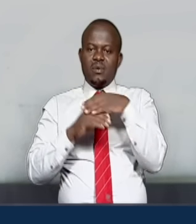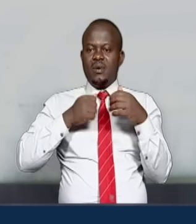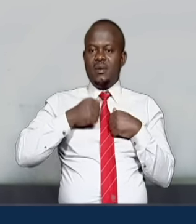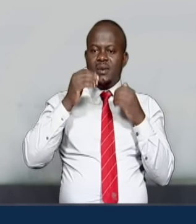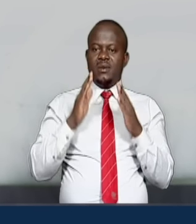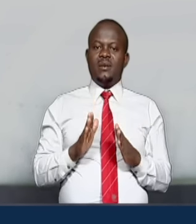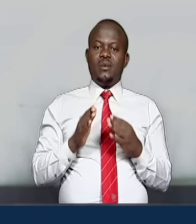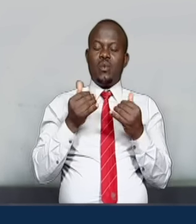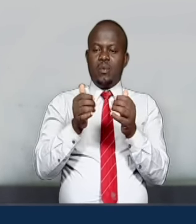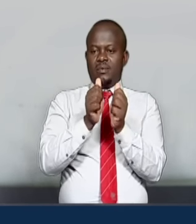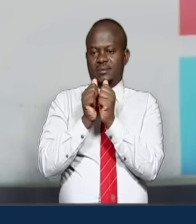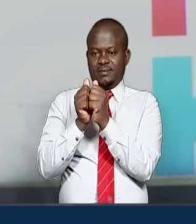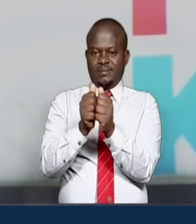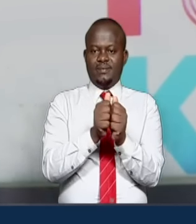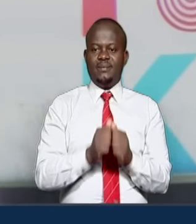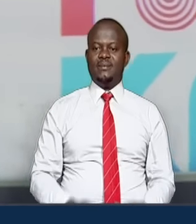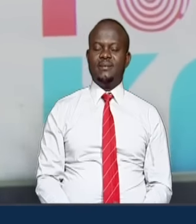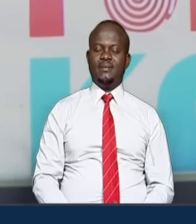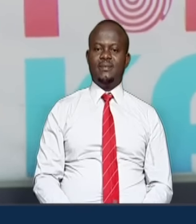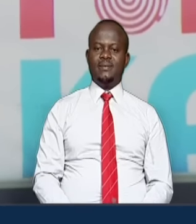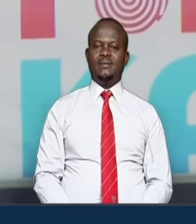abanyarwanda bakaba bari hamwe